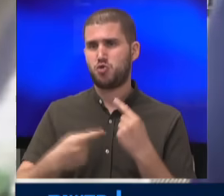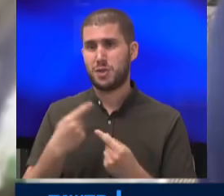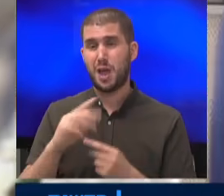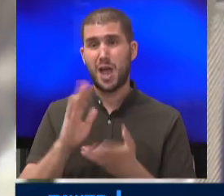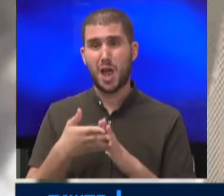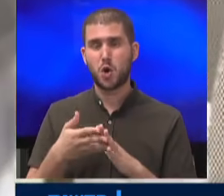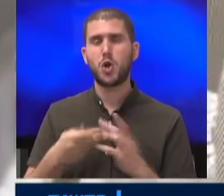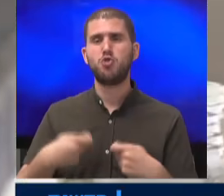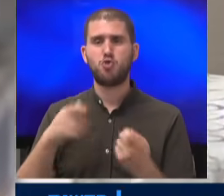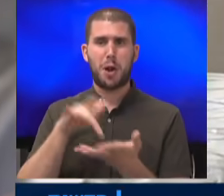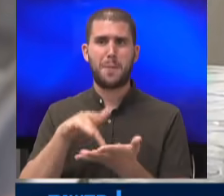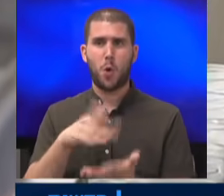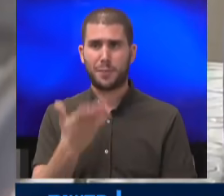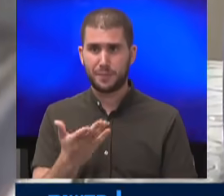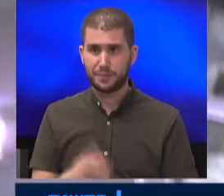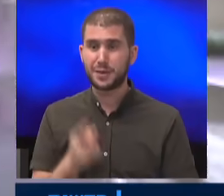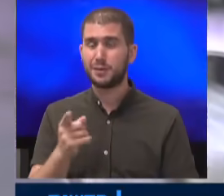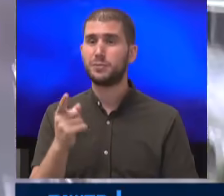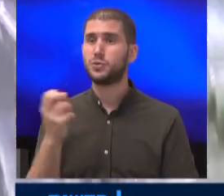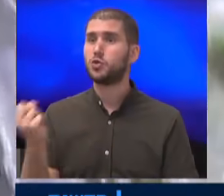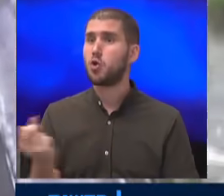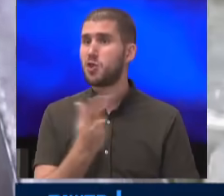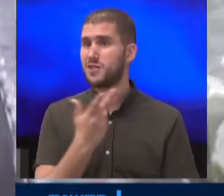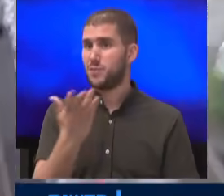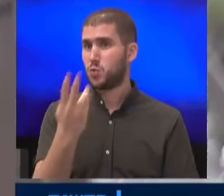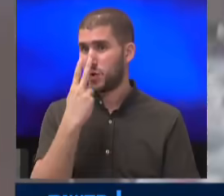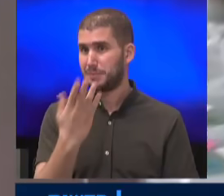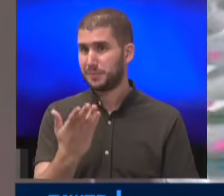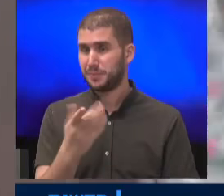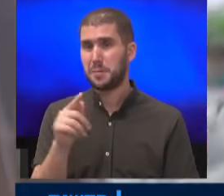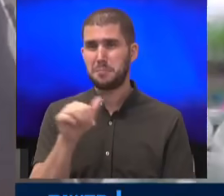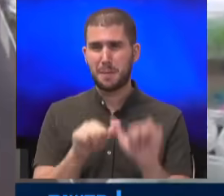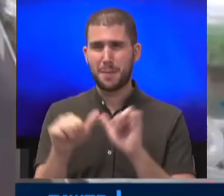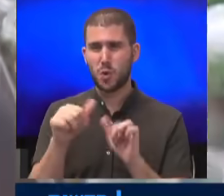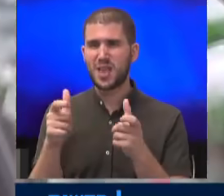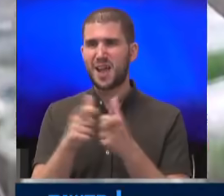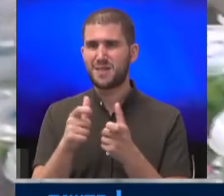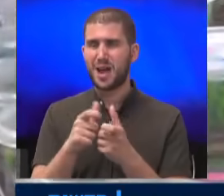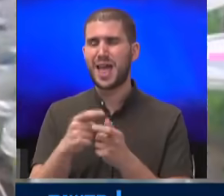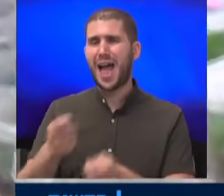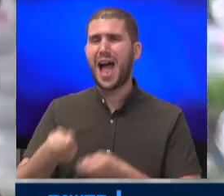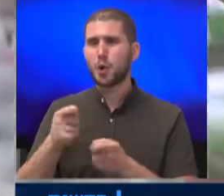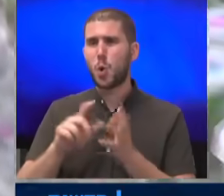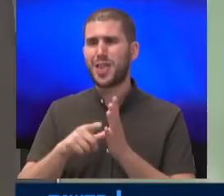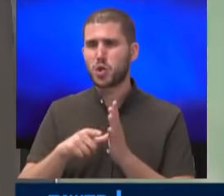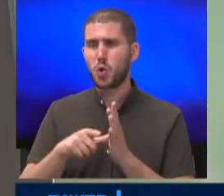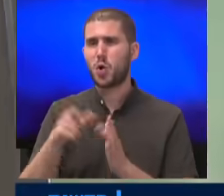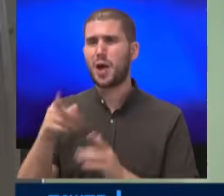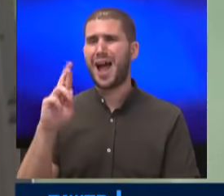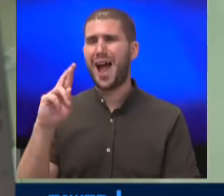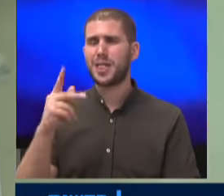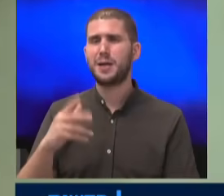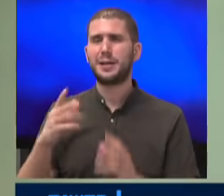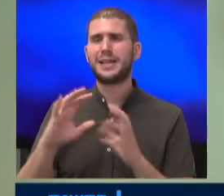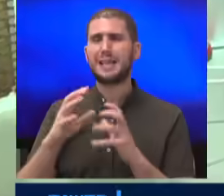המקומי. הם בני 3 שבועות. כאן במעבדות חברת האגרוטכנולוגיה תרביות רהן שבקיבוץ ראש הנקרא,